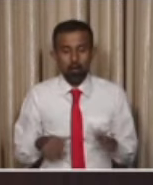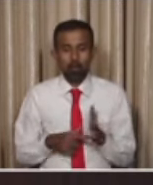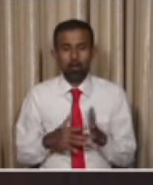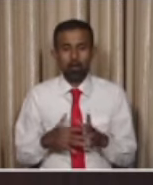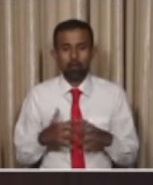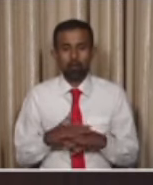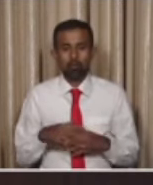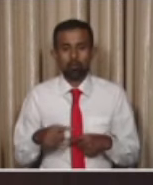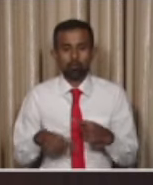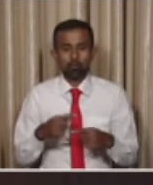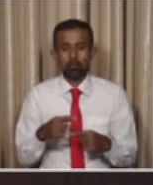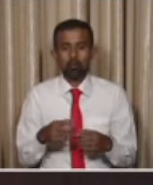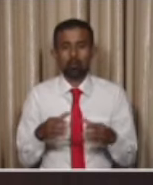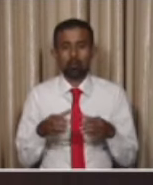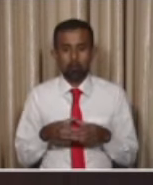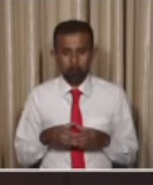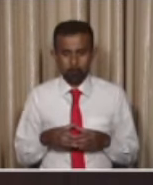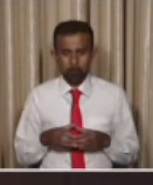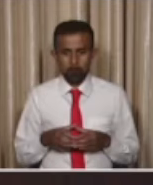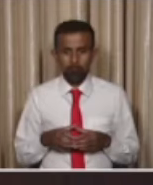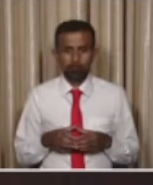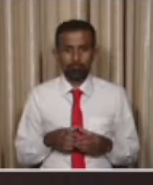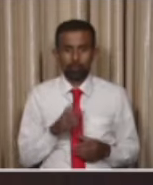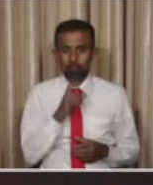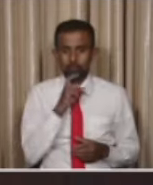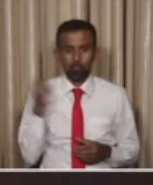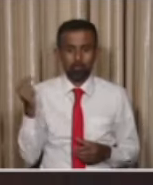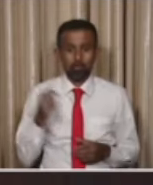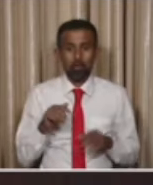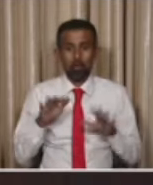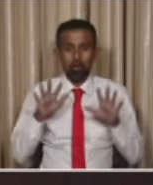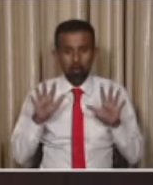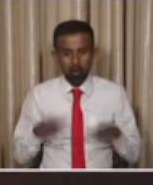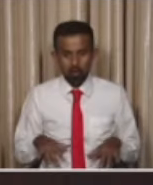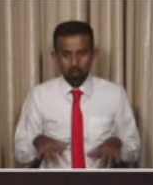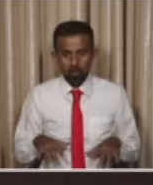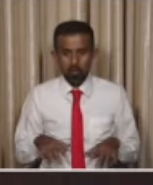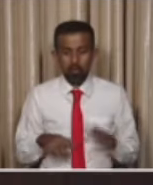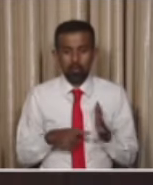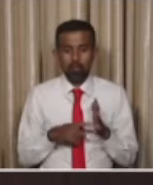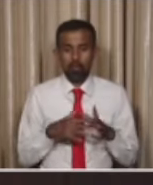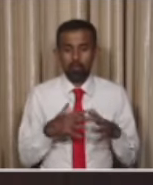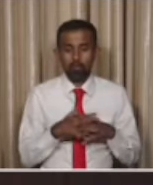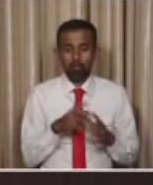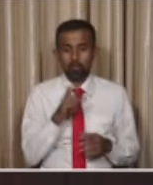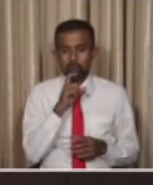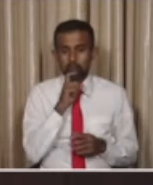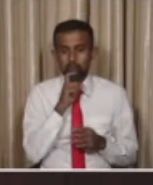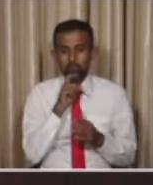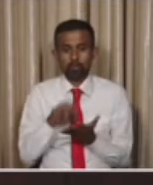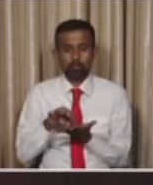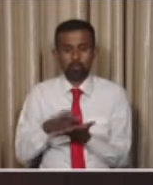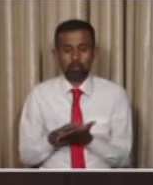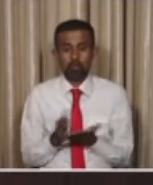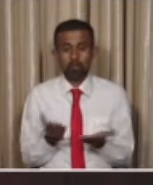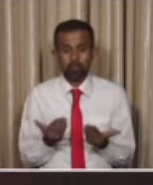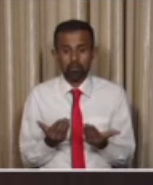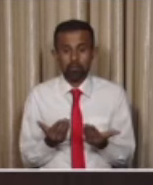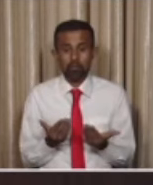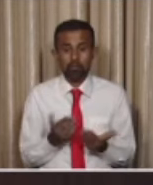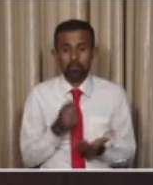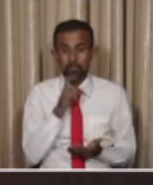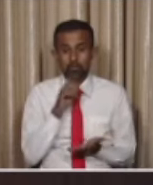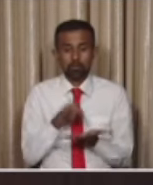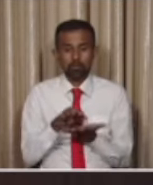kriyaatmak karanda yana aayathana. Adhikaranayata enakota inne awasaane adhikaranayata me niti tika genalla adhikaranaye thinduwak kriyaatmak wenne naththa adhikaranaye